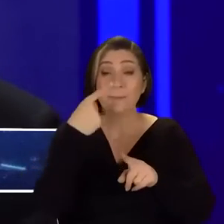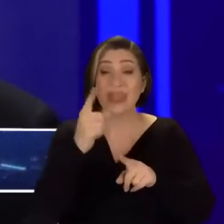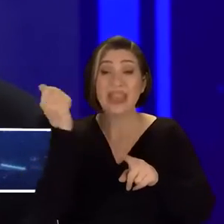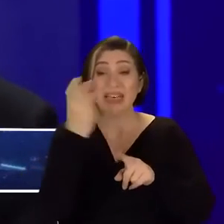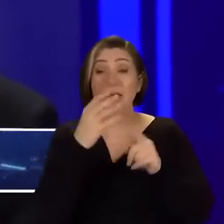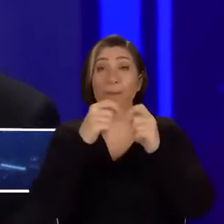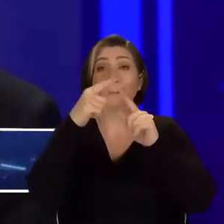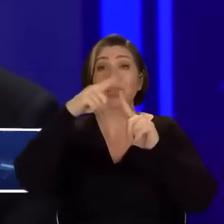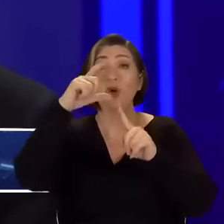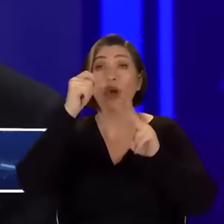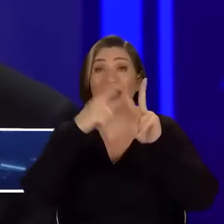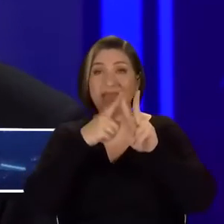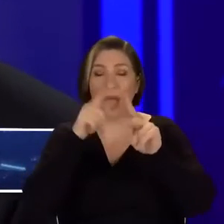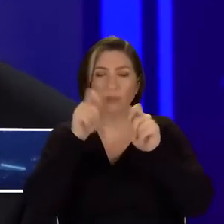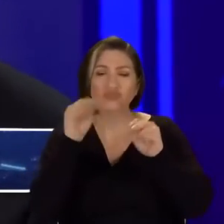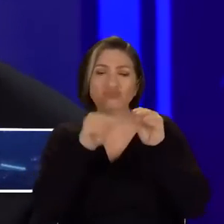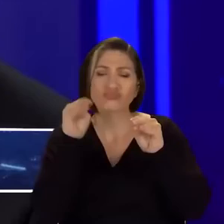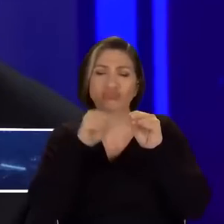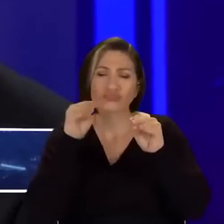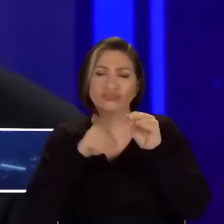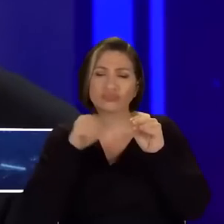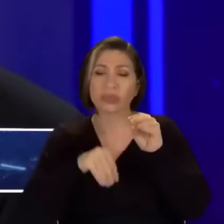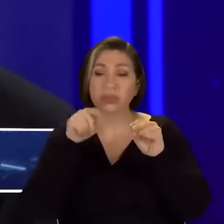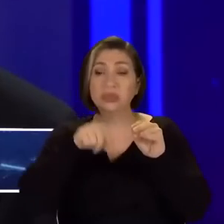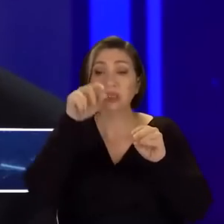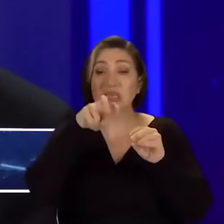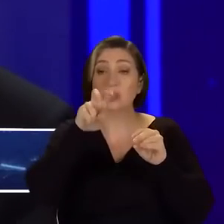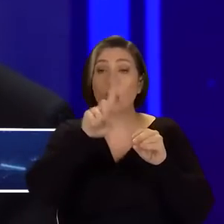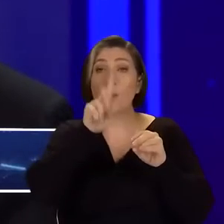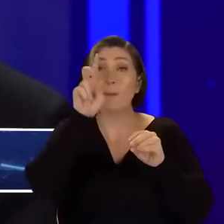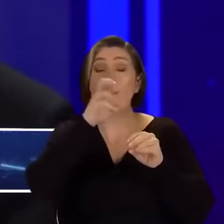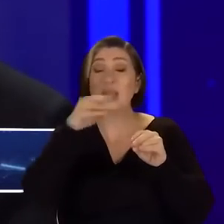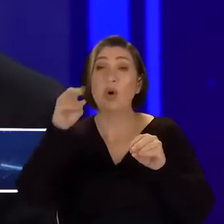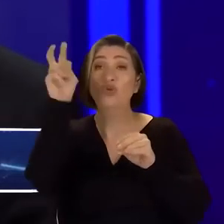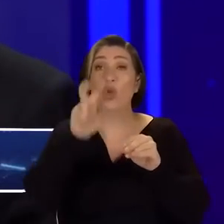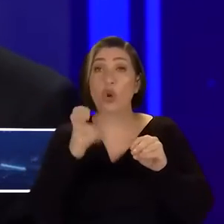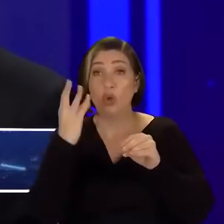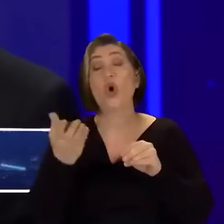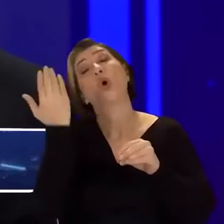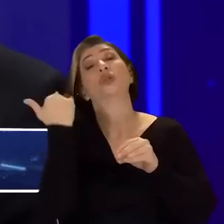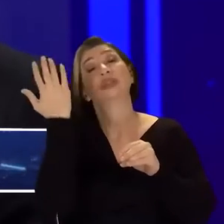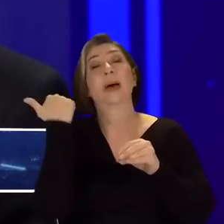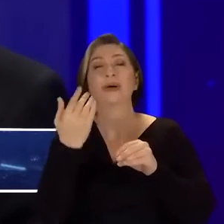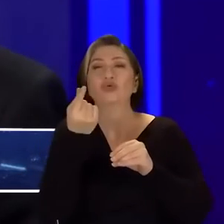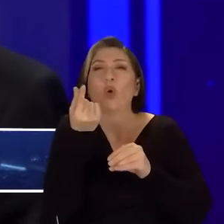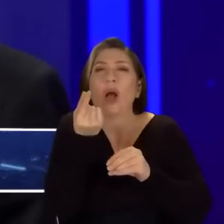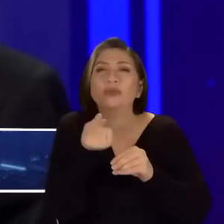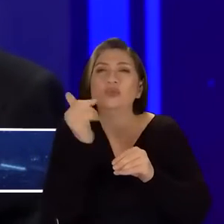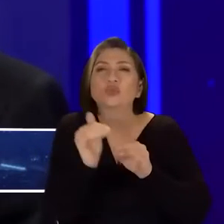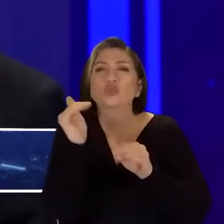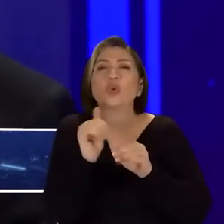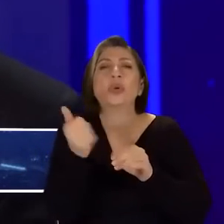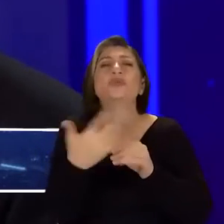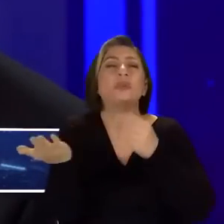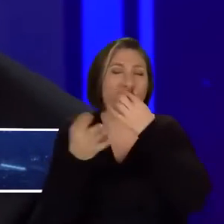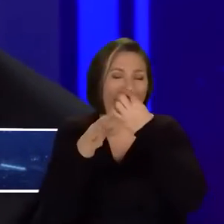Bitcoin üretmiş adam bugünkü değeri 8-10 milyon dolar oluyor. Ama o zaman çok azmış,